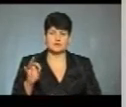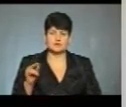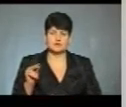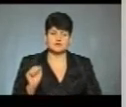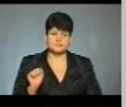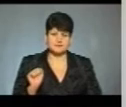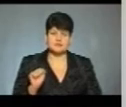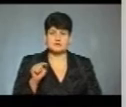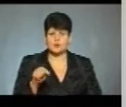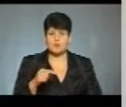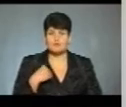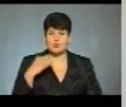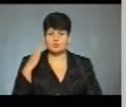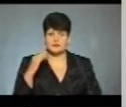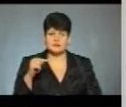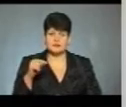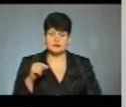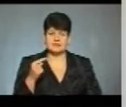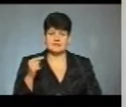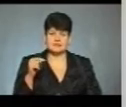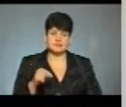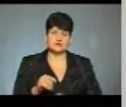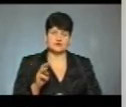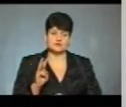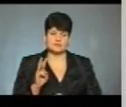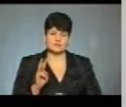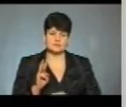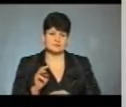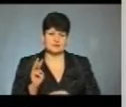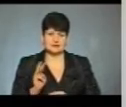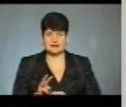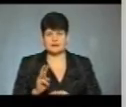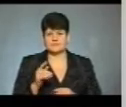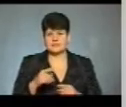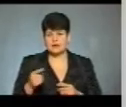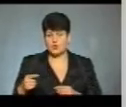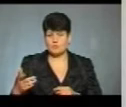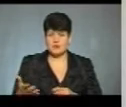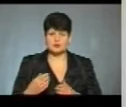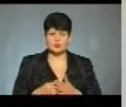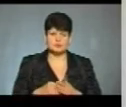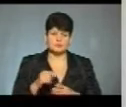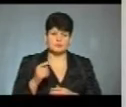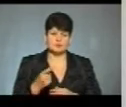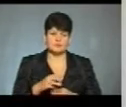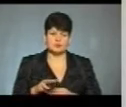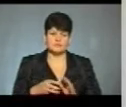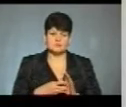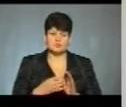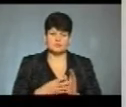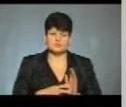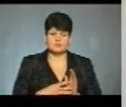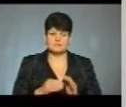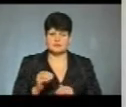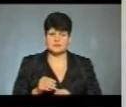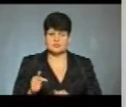Похиляк. За нього тоді проголосували 1003 тернополян. Кошторис пам'ятника – 999 тисяч 800 гривень.